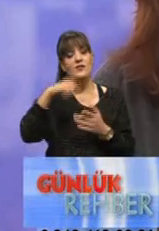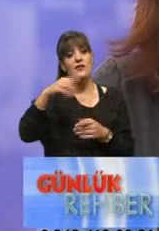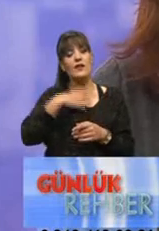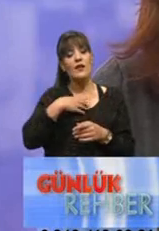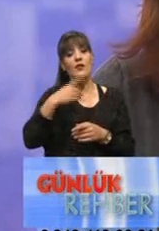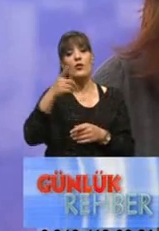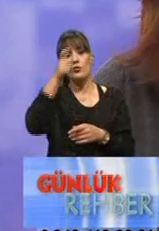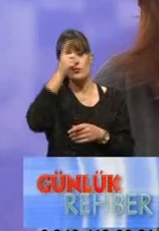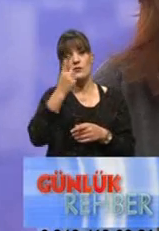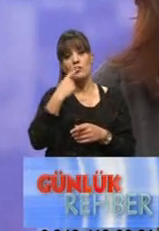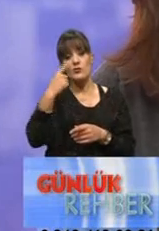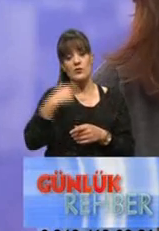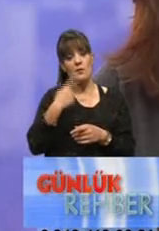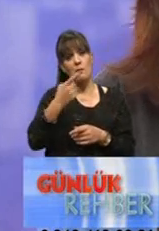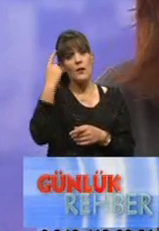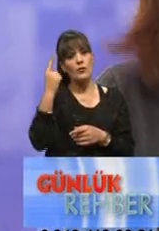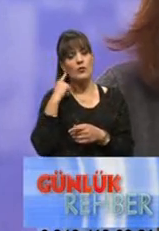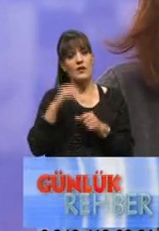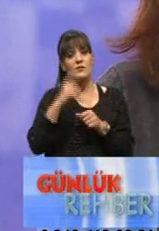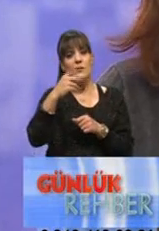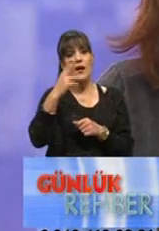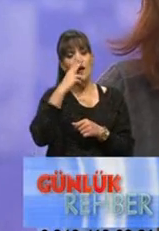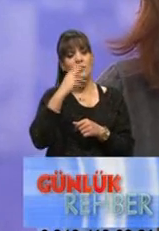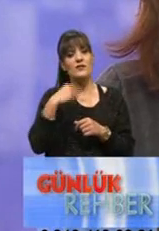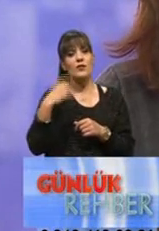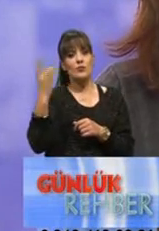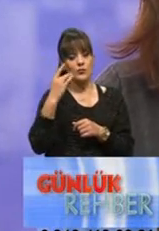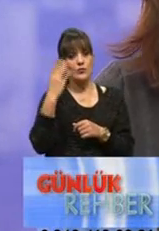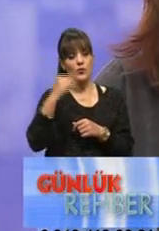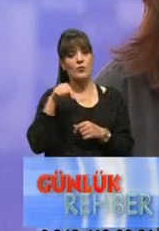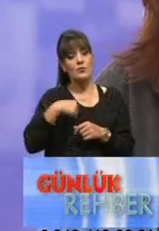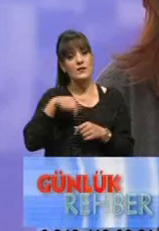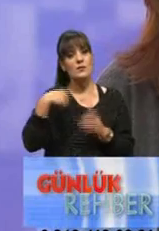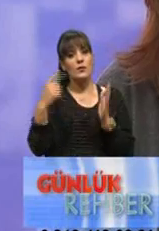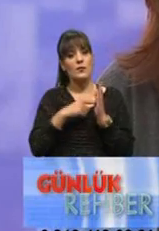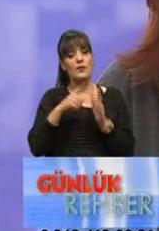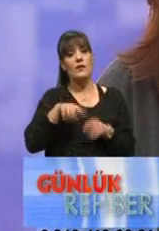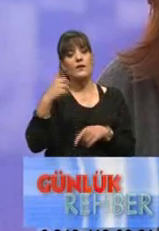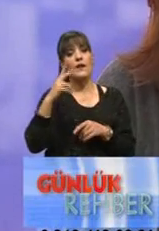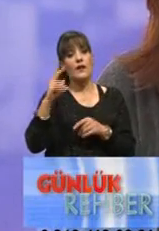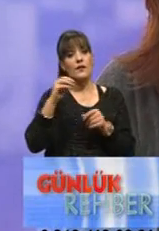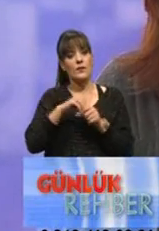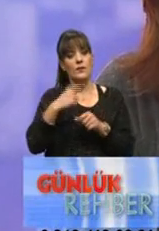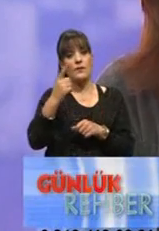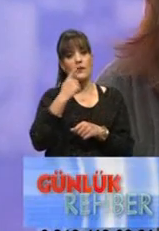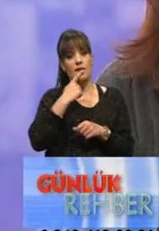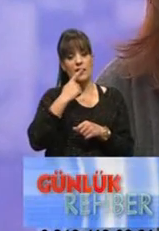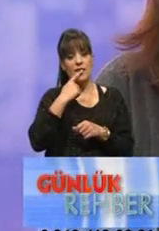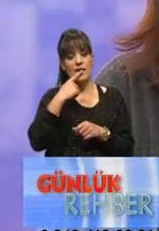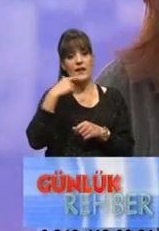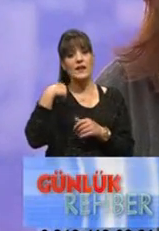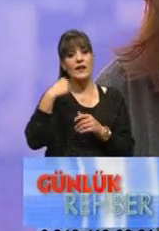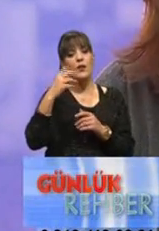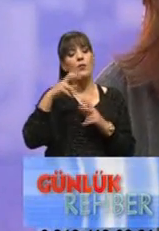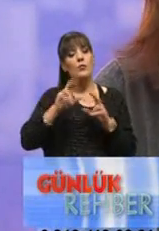Türkçe bir şey söylediğinde belki kulaklarında bir aşinalık olsun. Bu bizim amacımız. Çok güzel. Diğer taraftan yayınımızı